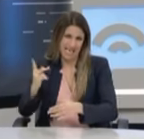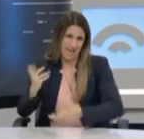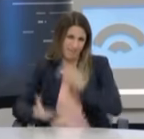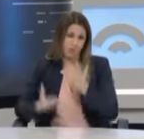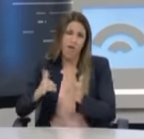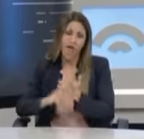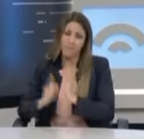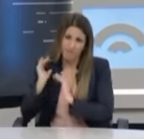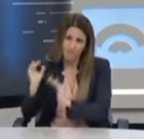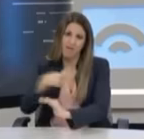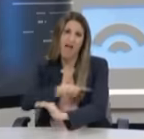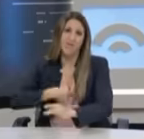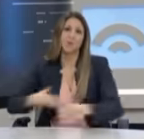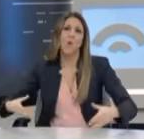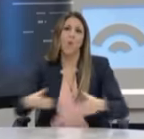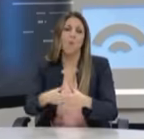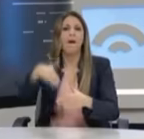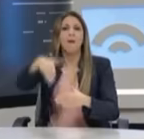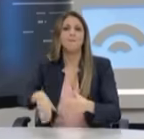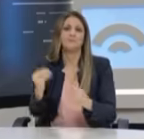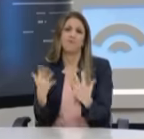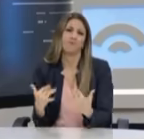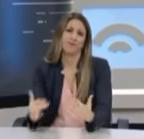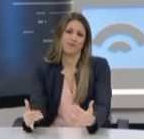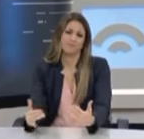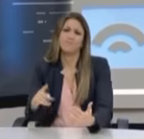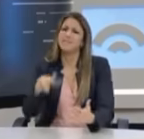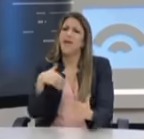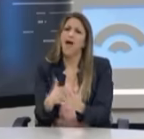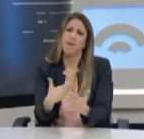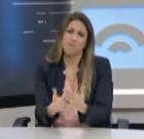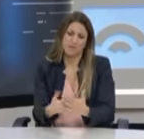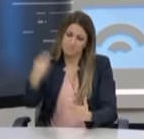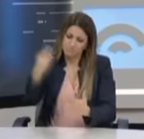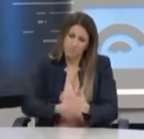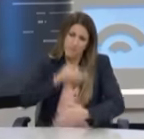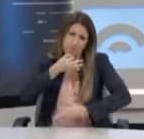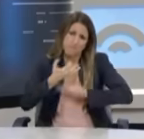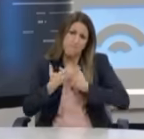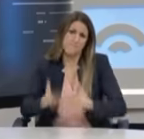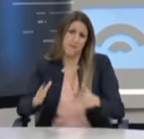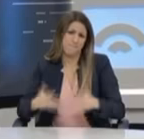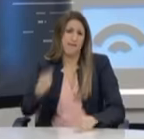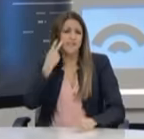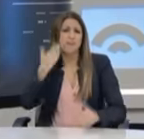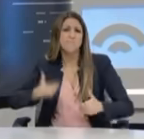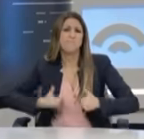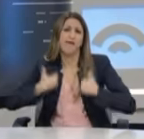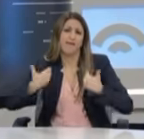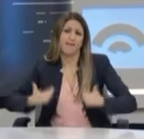όλα αυτά αναδεικνύουν αυτό το οποίο πολλές φορές έχουμε πει στο παρελθόν. Τα παράξενα κοινοβουλευτικά